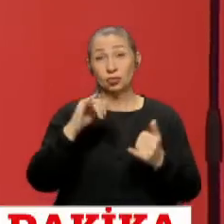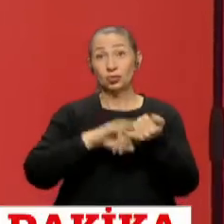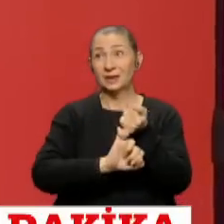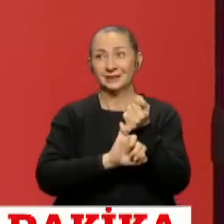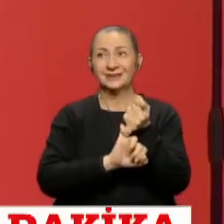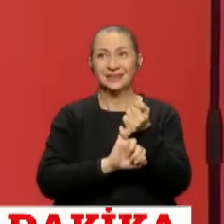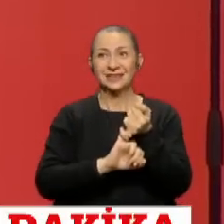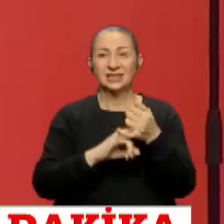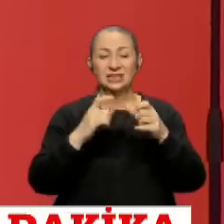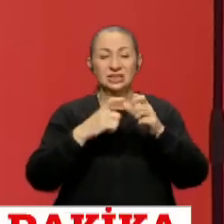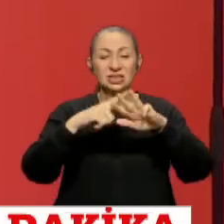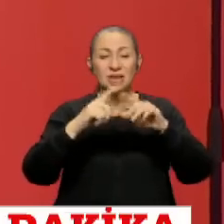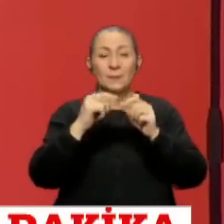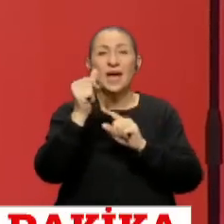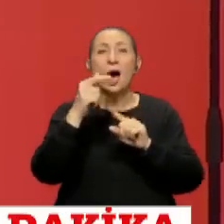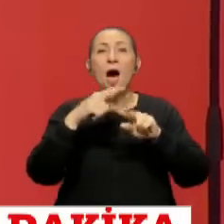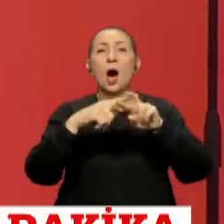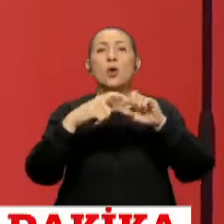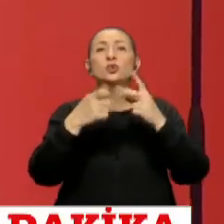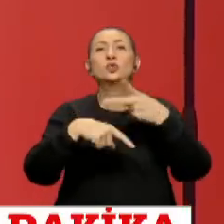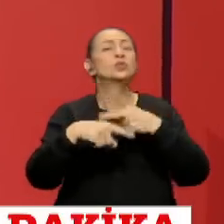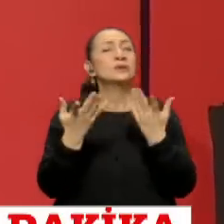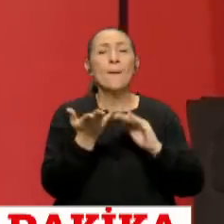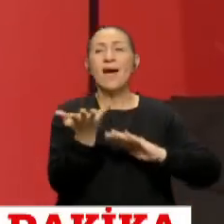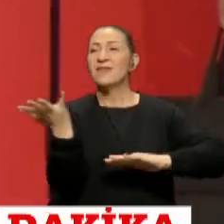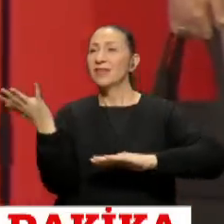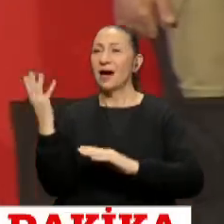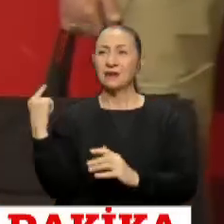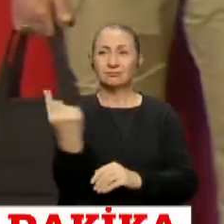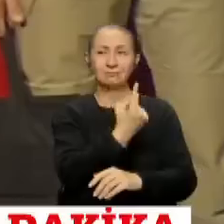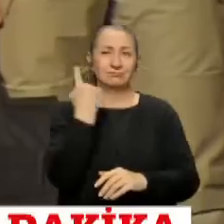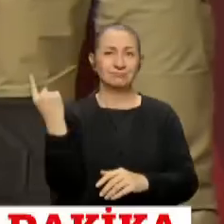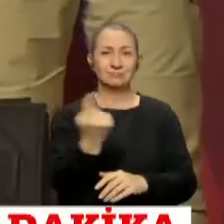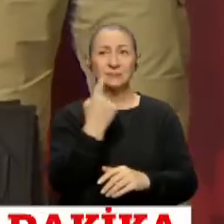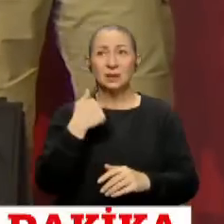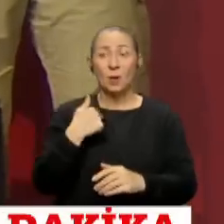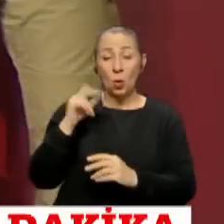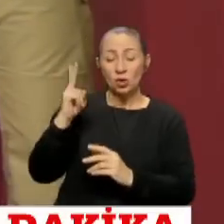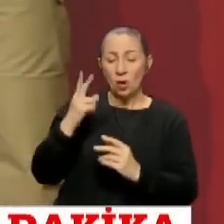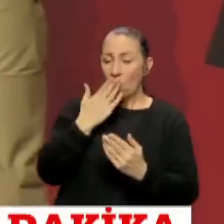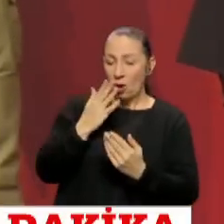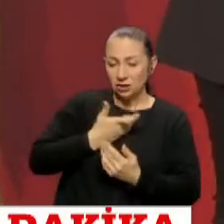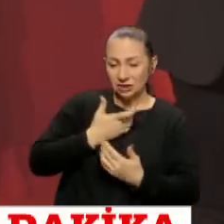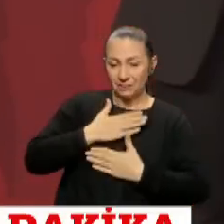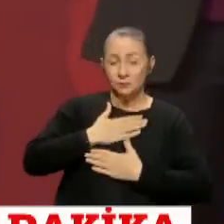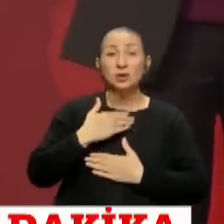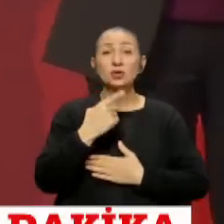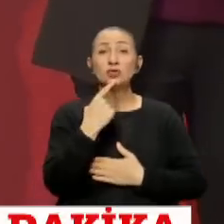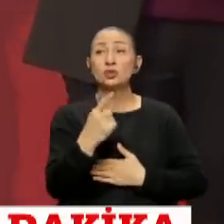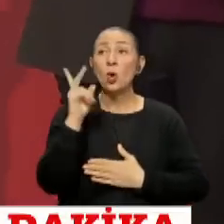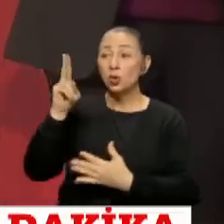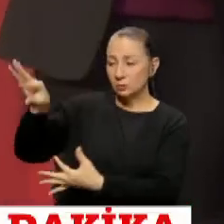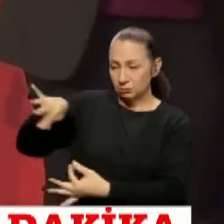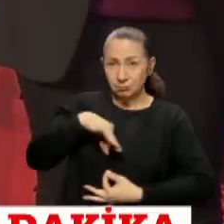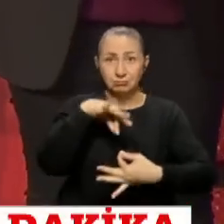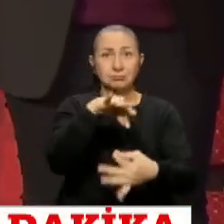cumartesi günü Şebi Aruz, Vuslat, Hazreti Mevlana'nın talebesiyim. Sözümü onun